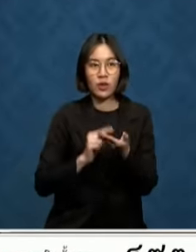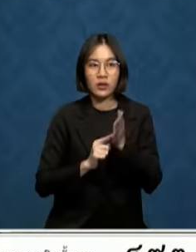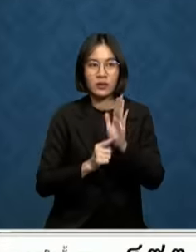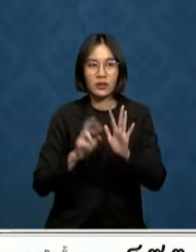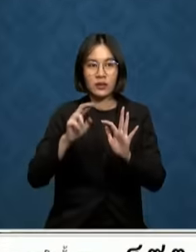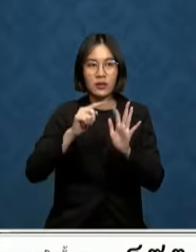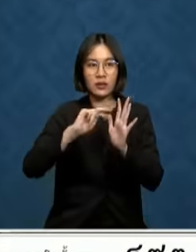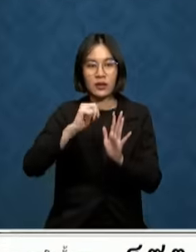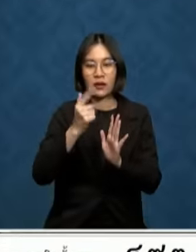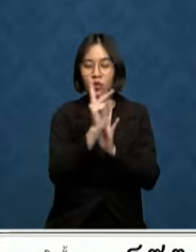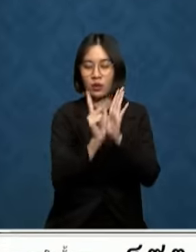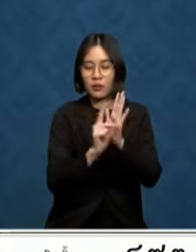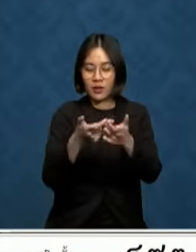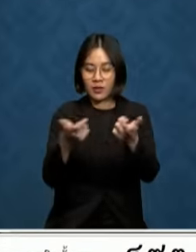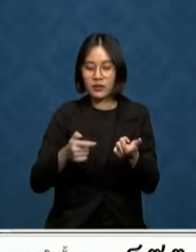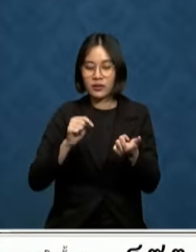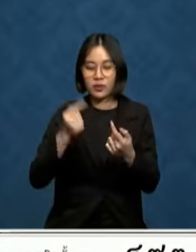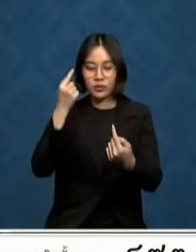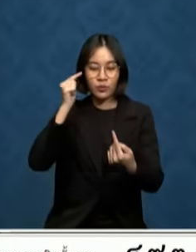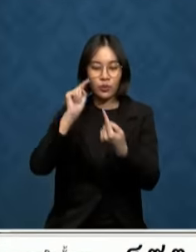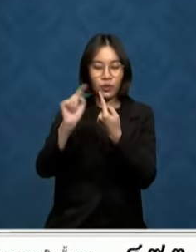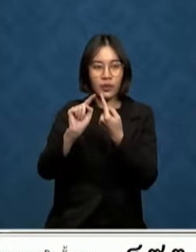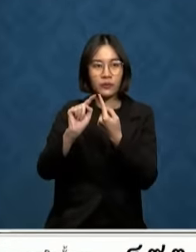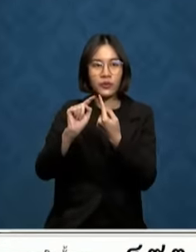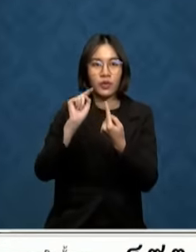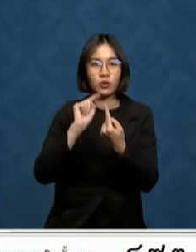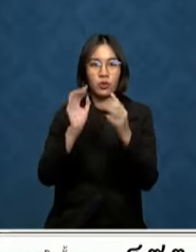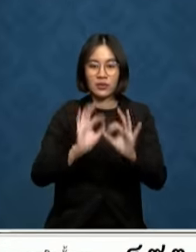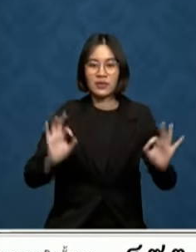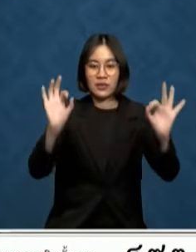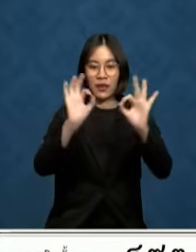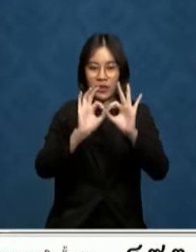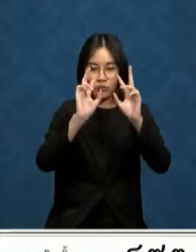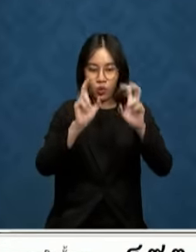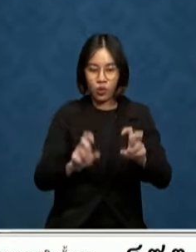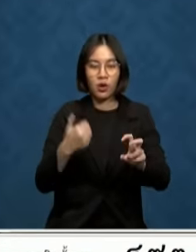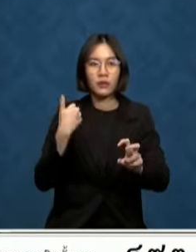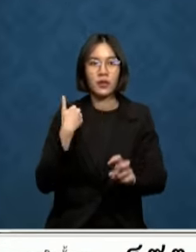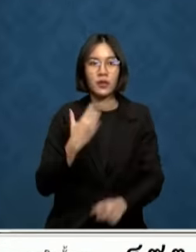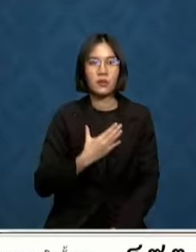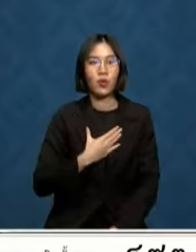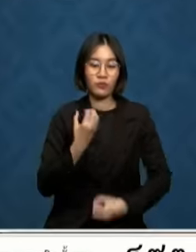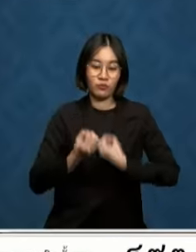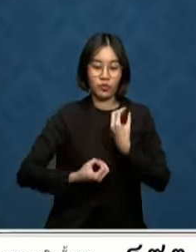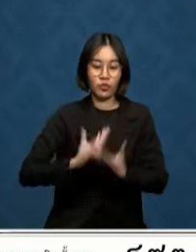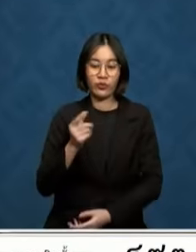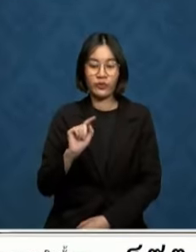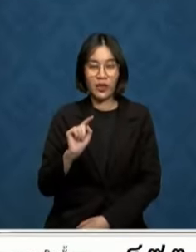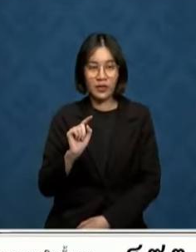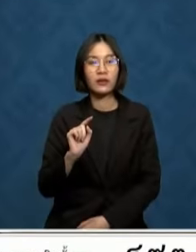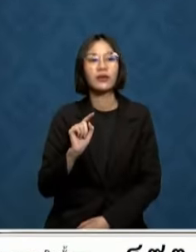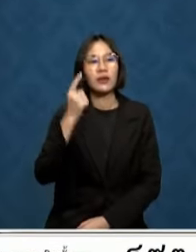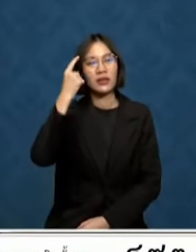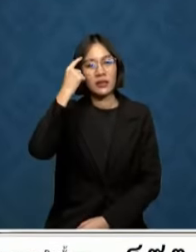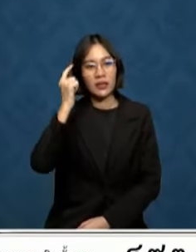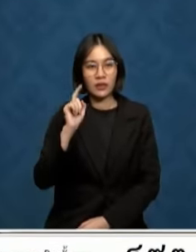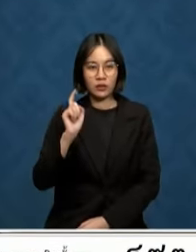อร่างกฎหมายชบับนี้ จึงมุ่งเน้นไปที่เรื่องสำคญสำคัญซึ่ผมมีความเหนว่าเรื่องดังกลาวสมค